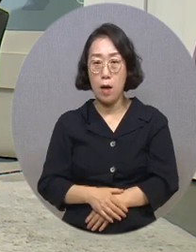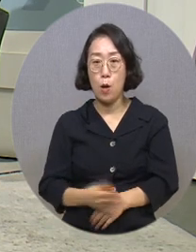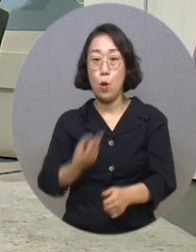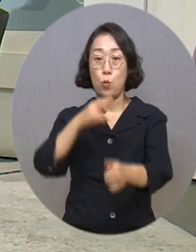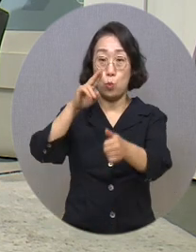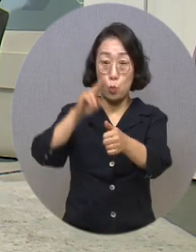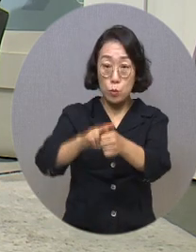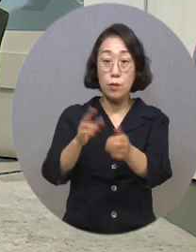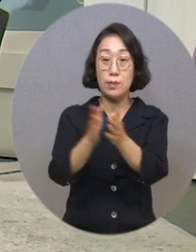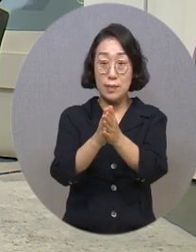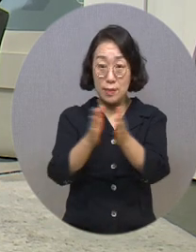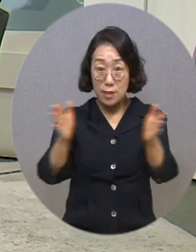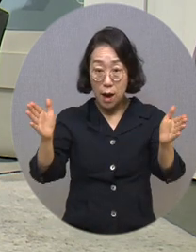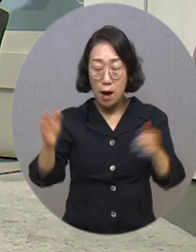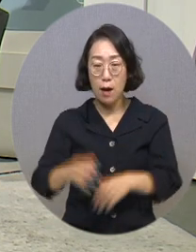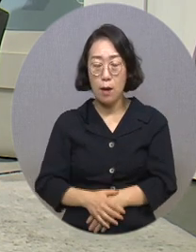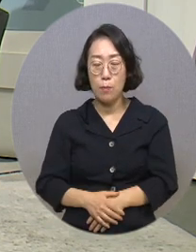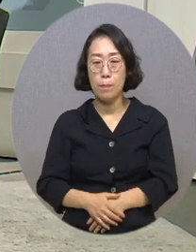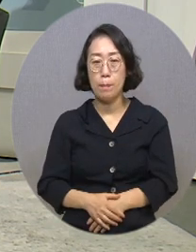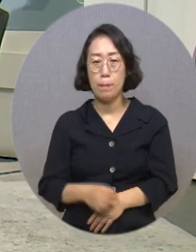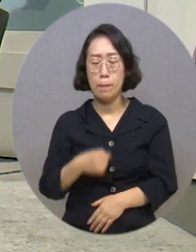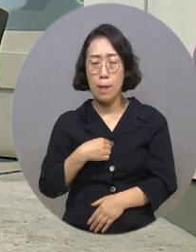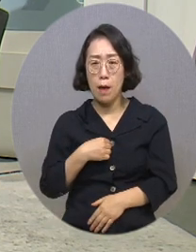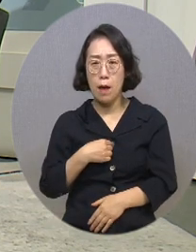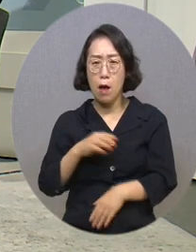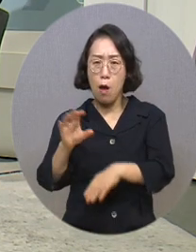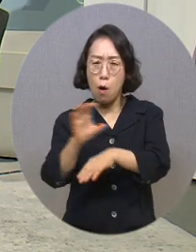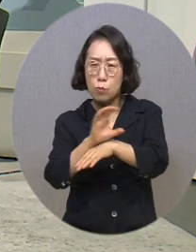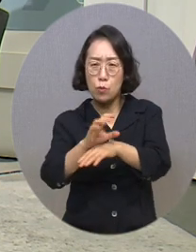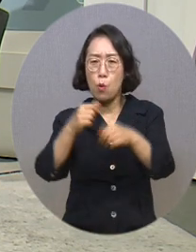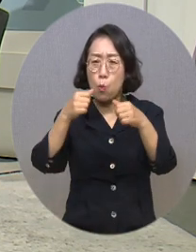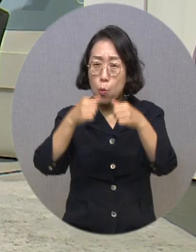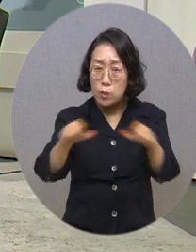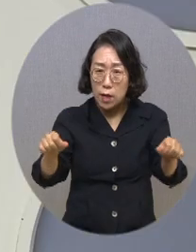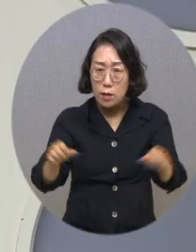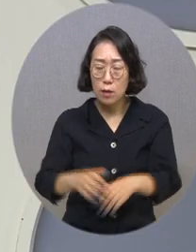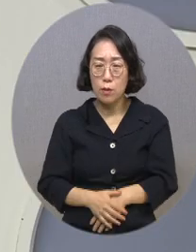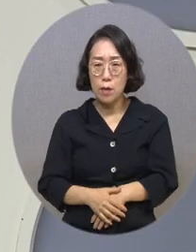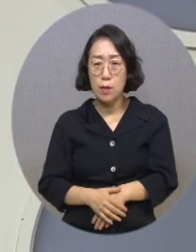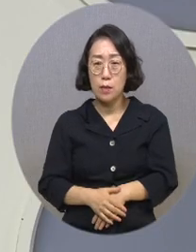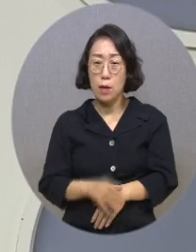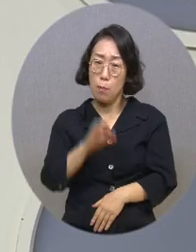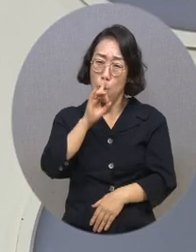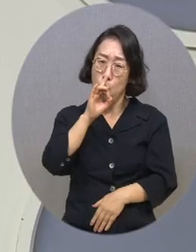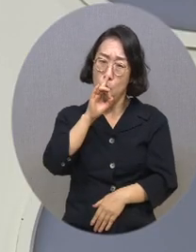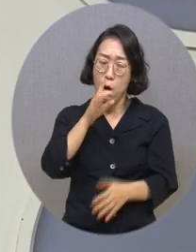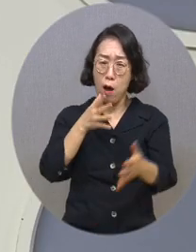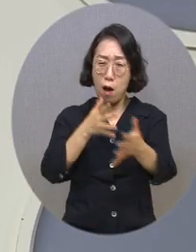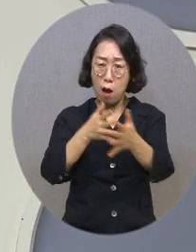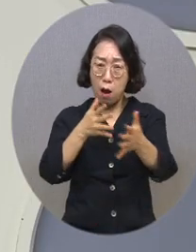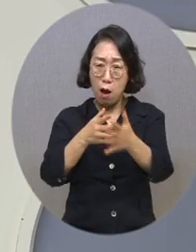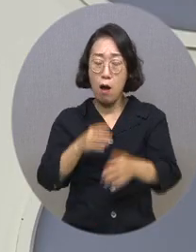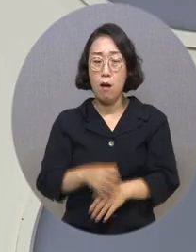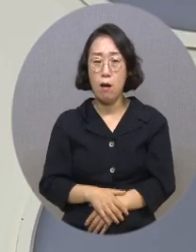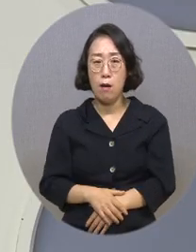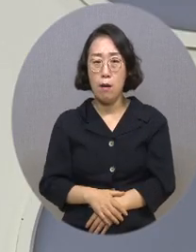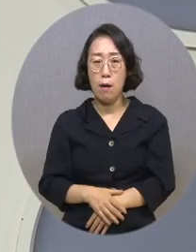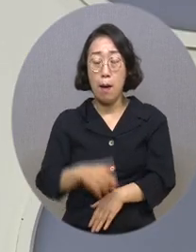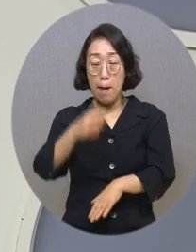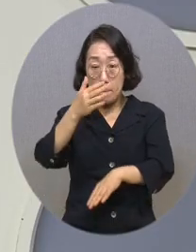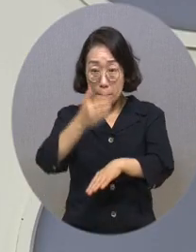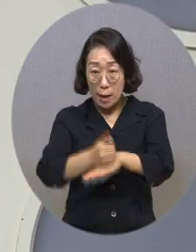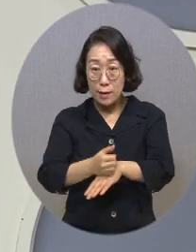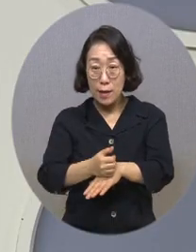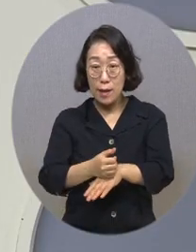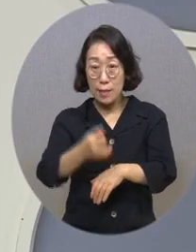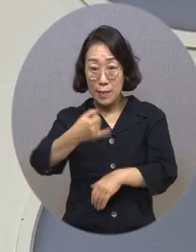도전하면 애들 붙들고 저는 컴퓨터가 고장 나거나 뭐가 좀 잘못되면 우리 막내